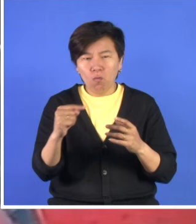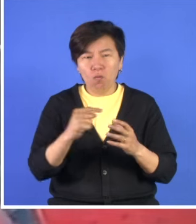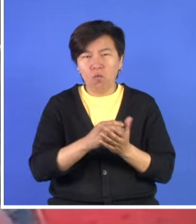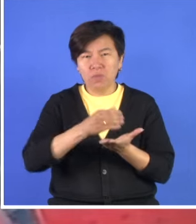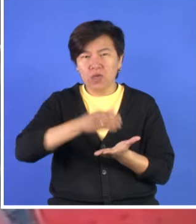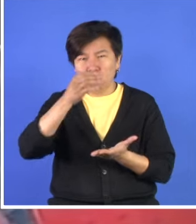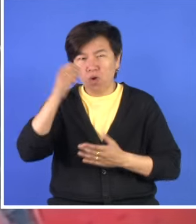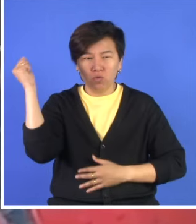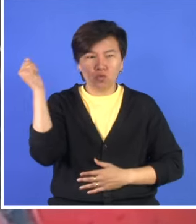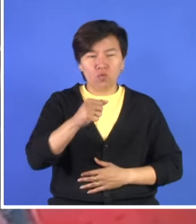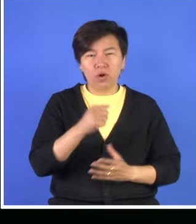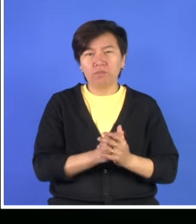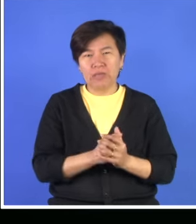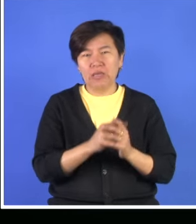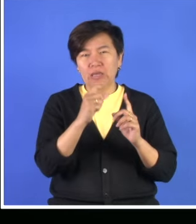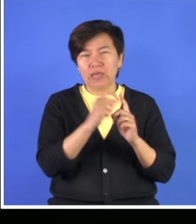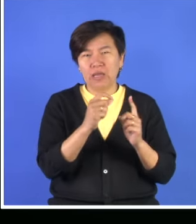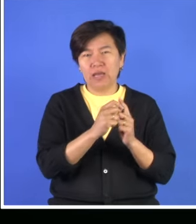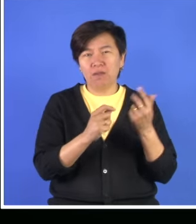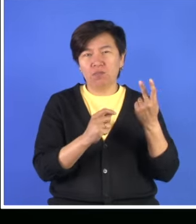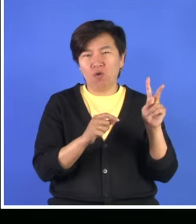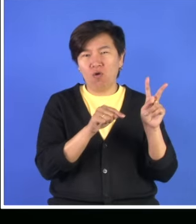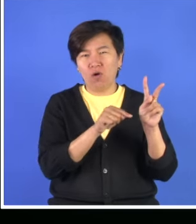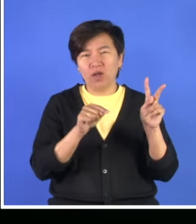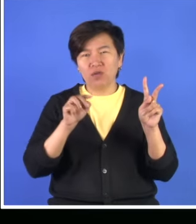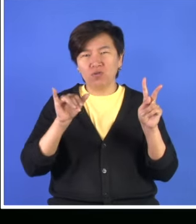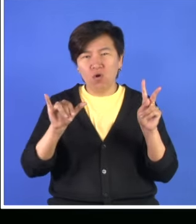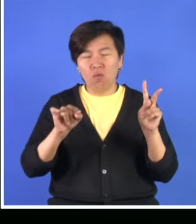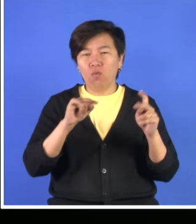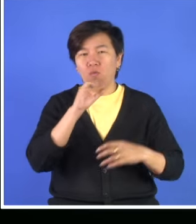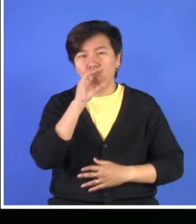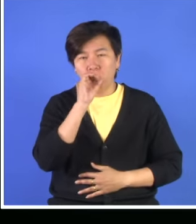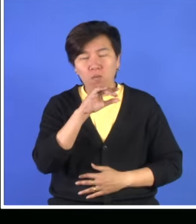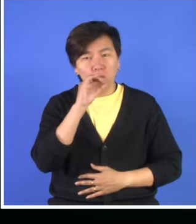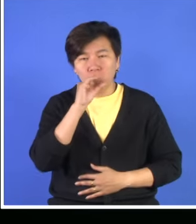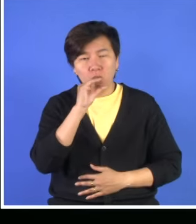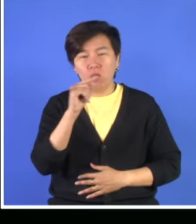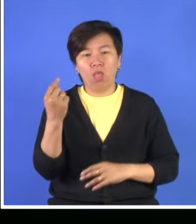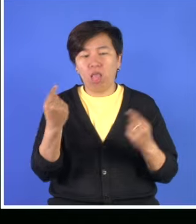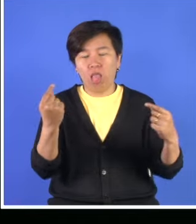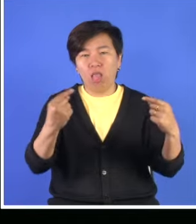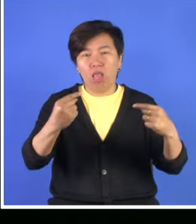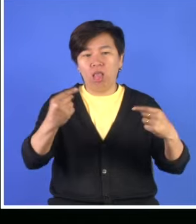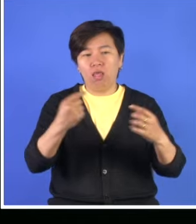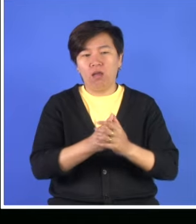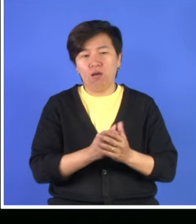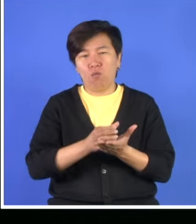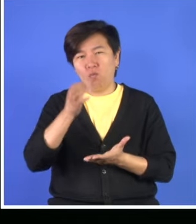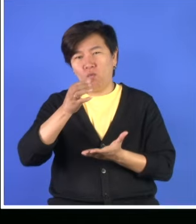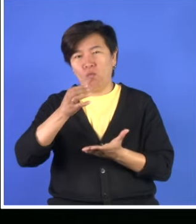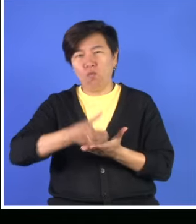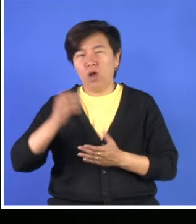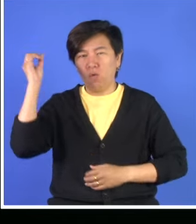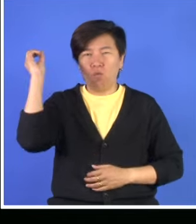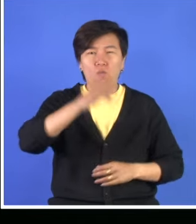ไอ้จวยอยู่เรื่อย ใช่ คำสองคำก็จวย เออแจกกันจังเลยนะคะ คร ับก็มีเสียงป้องแป้งปาขวดปาอะไ